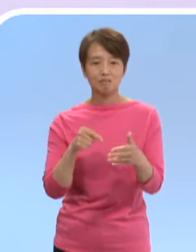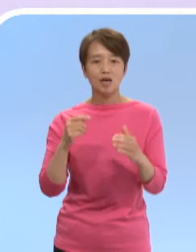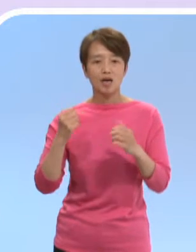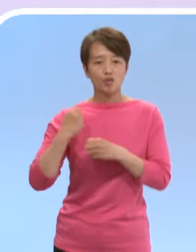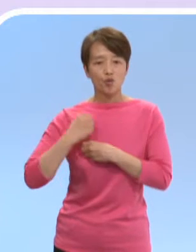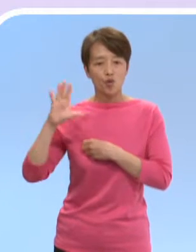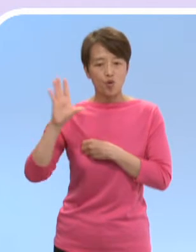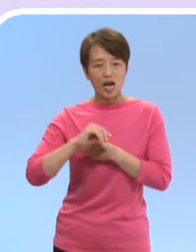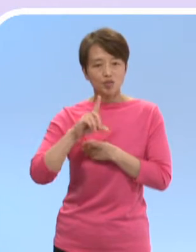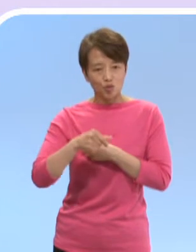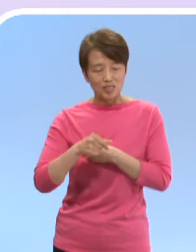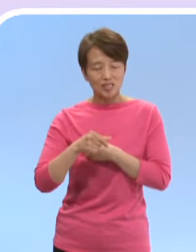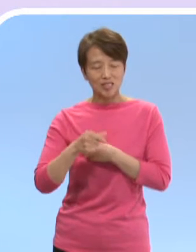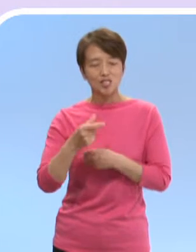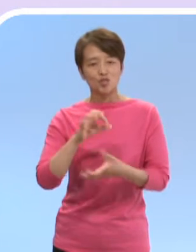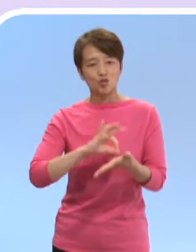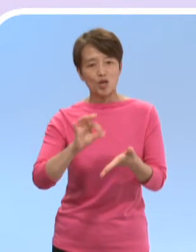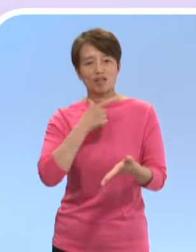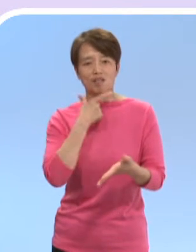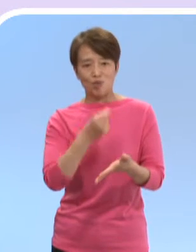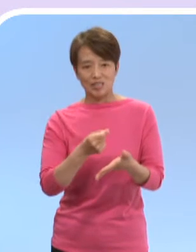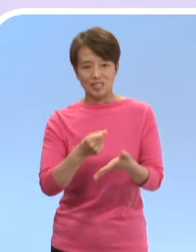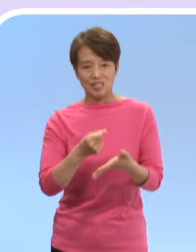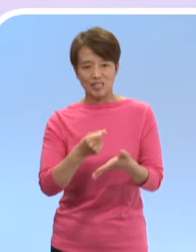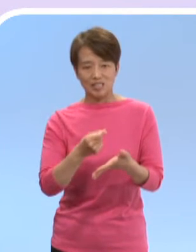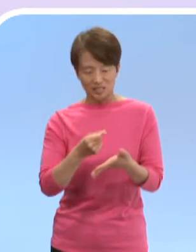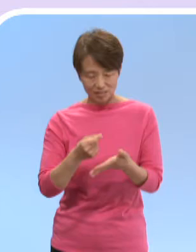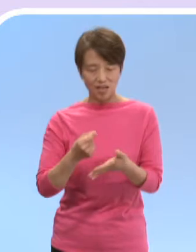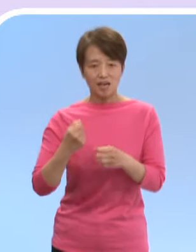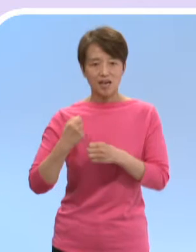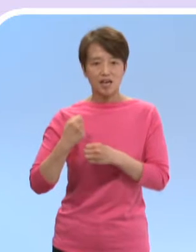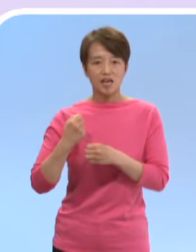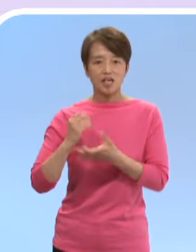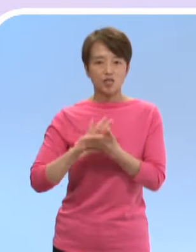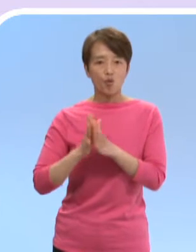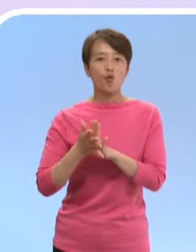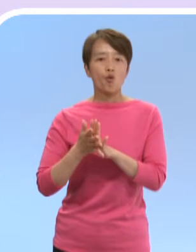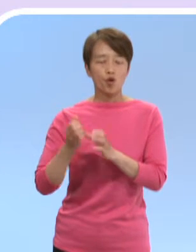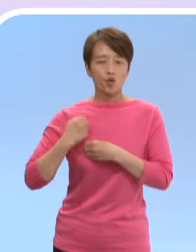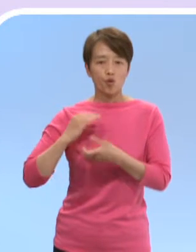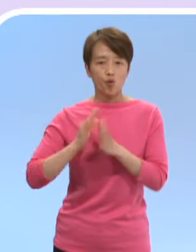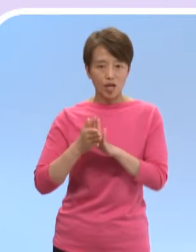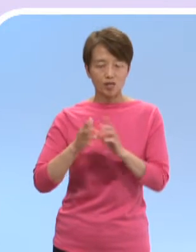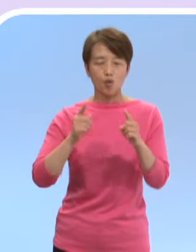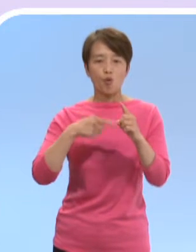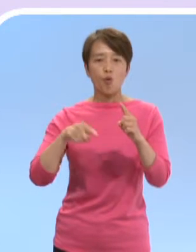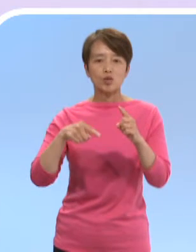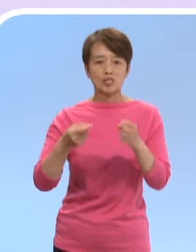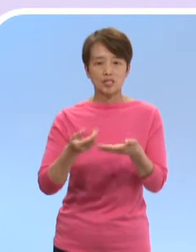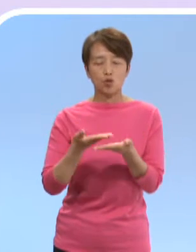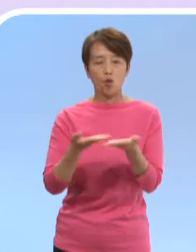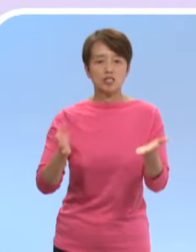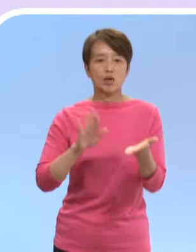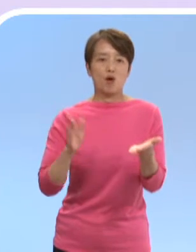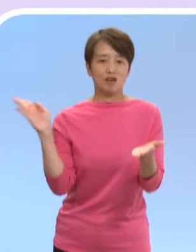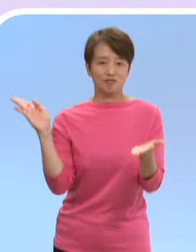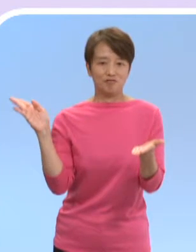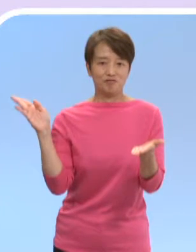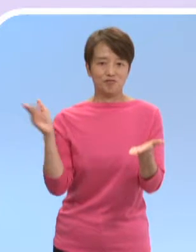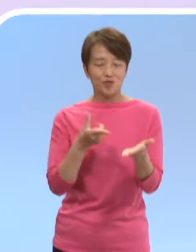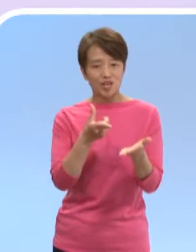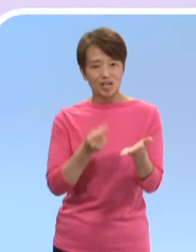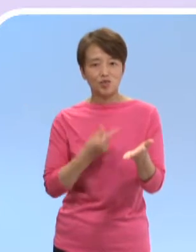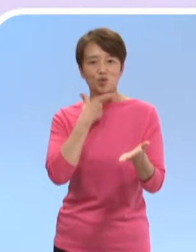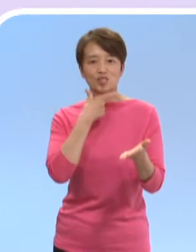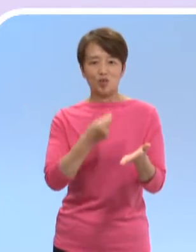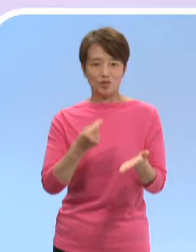行の際にその情報をご活用いただければなと。あと県の公式のアンテナショップで兵庫マニアというものがございますので、そういったところでも有効にご活用い